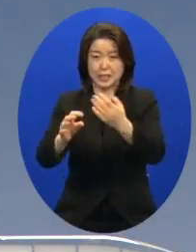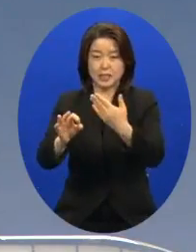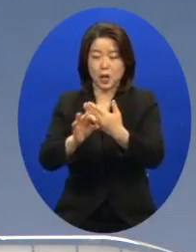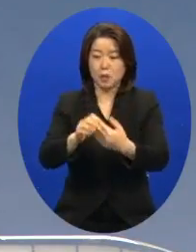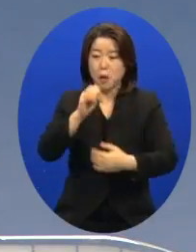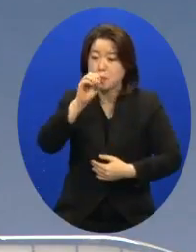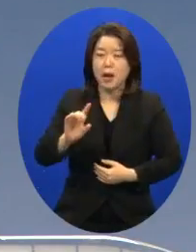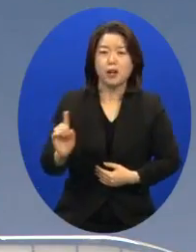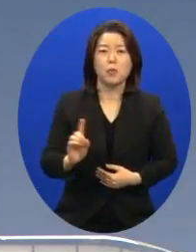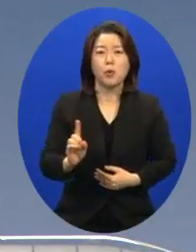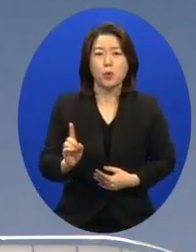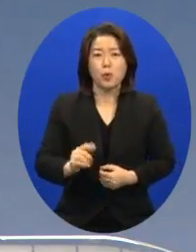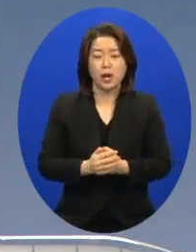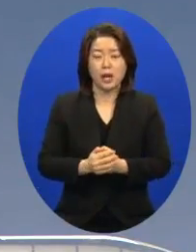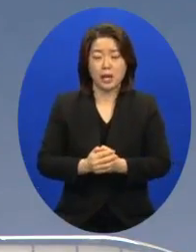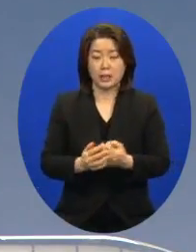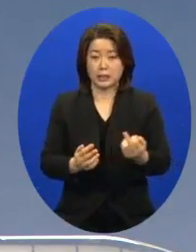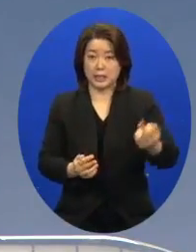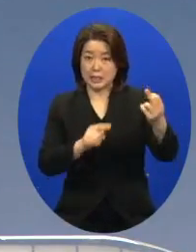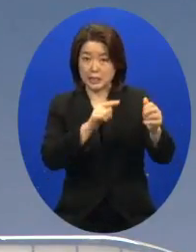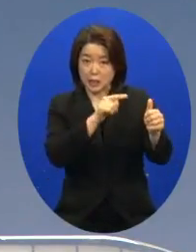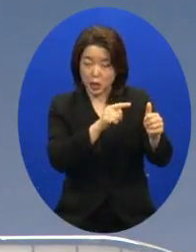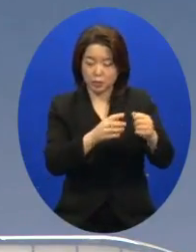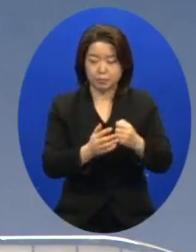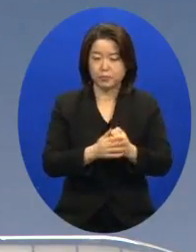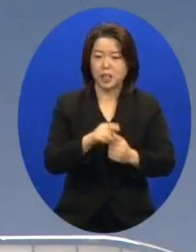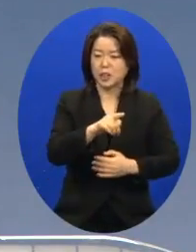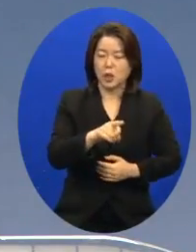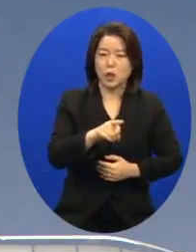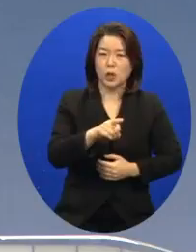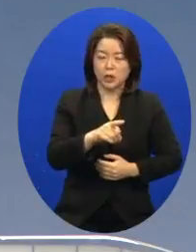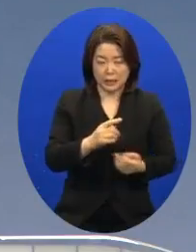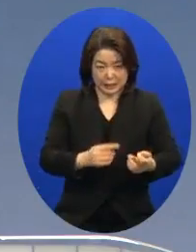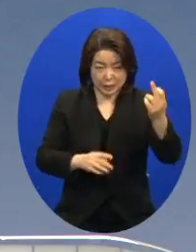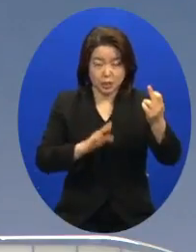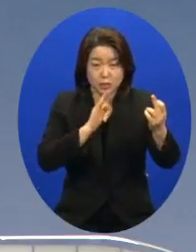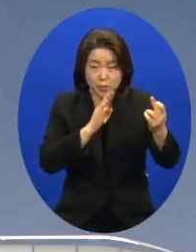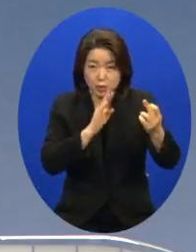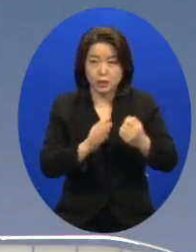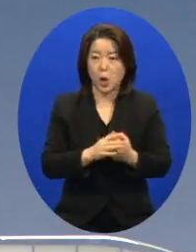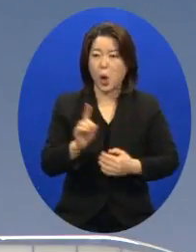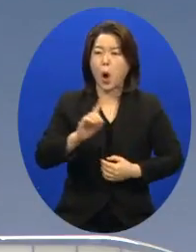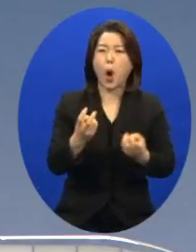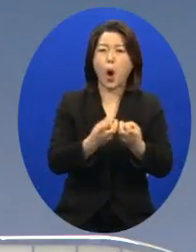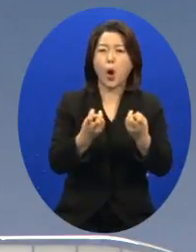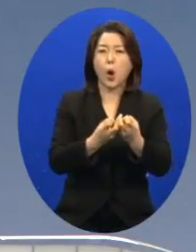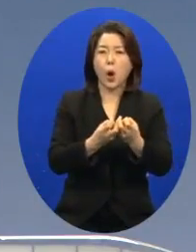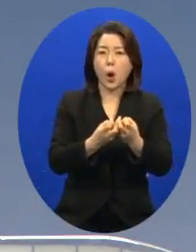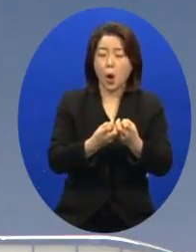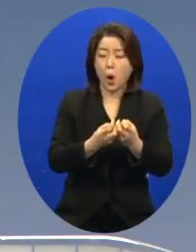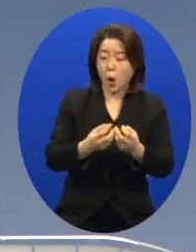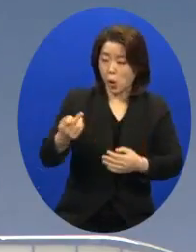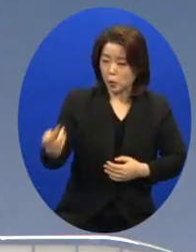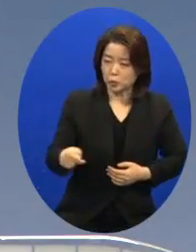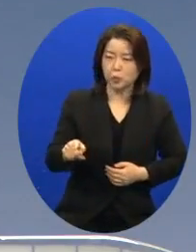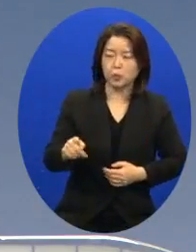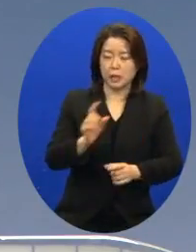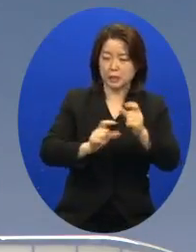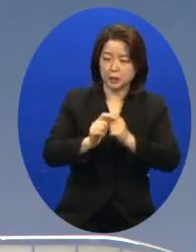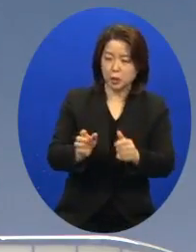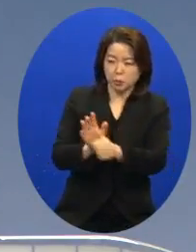합니까 형에게는 너 동생 아니냐 어떻게 동생 좀 더